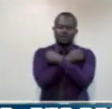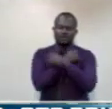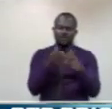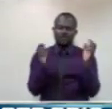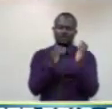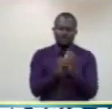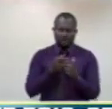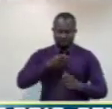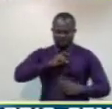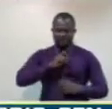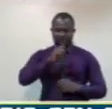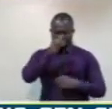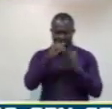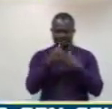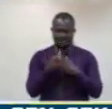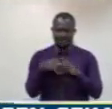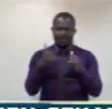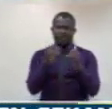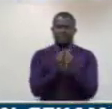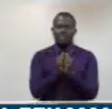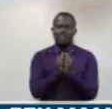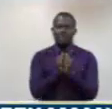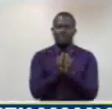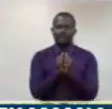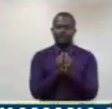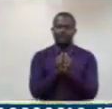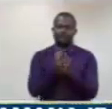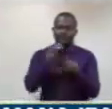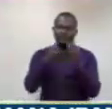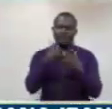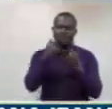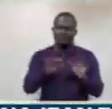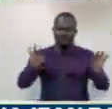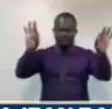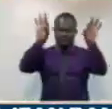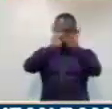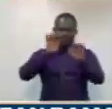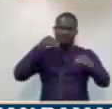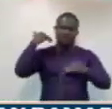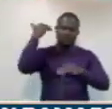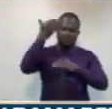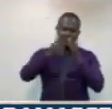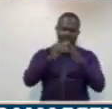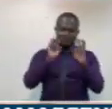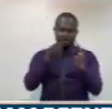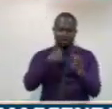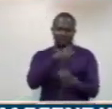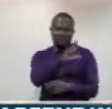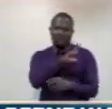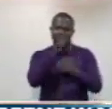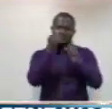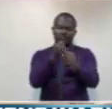twumva bidutera ishema kuba dukina uwo mukino. Byabaye ngombwa rero ko nyuma yuko tugize amahirwe yo